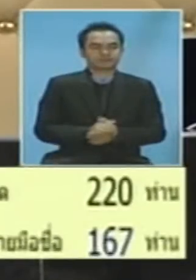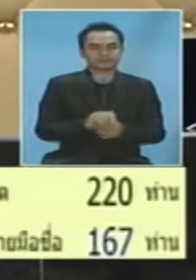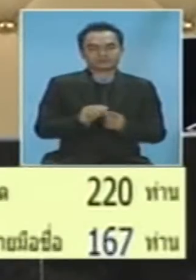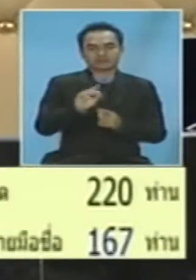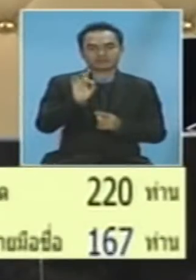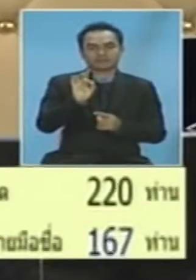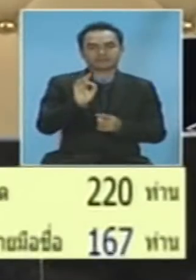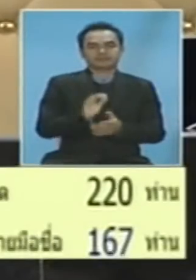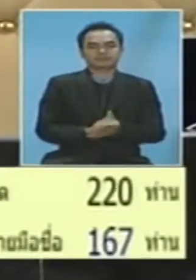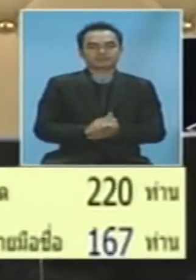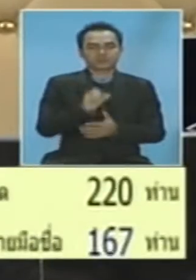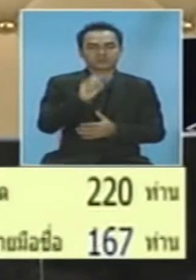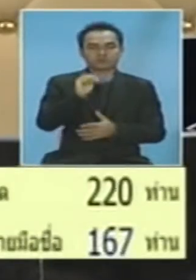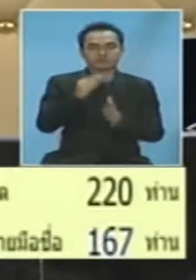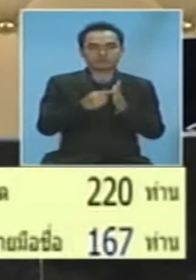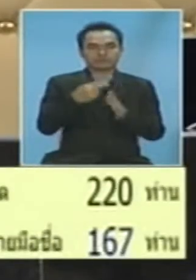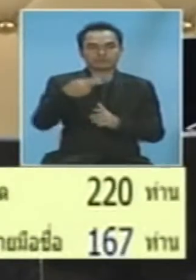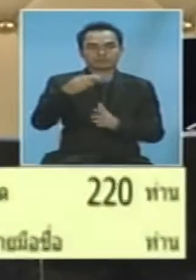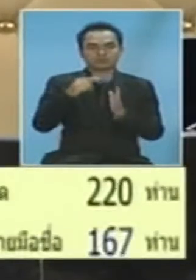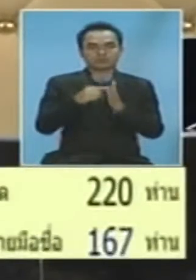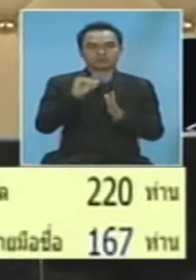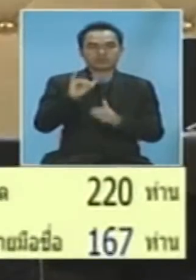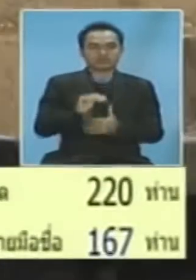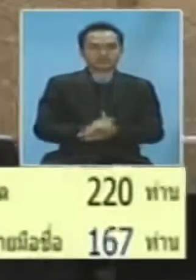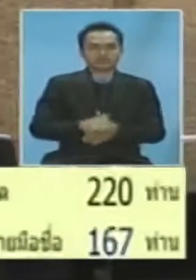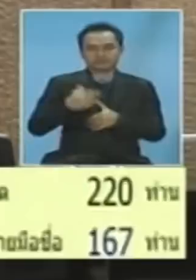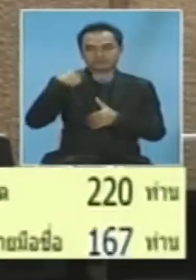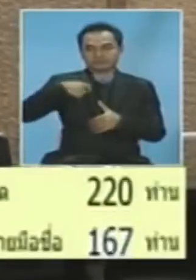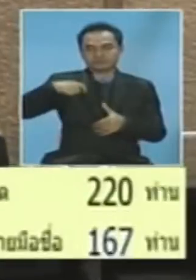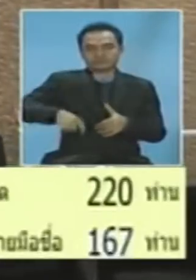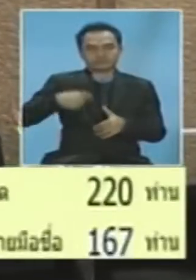8.นายสมหมายกู้ทรัพย์ทนายความของผู้ถูกกล่าวหา